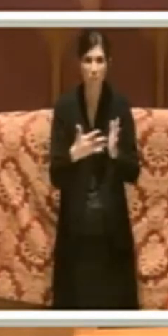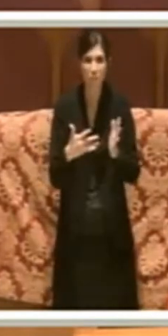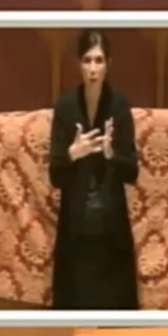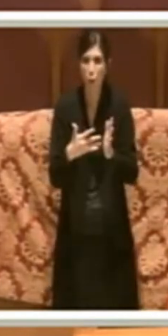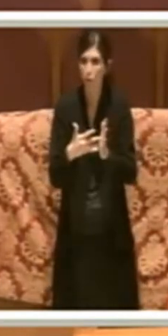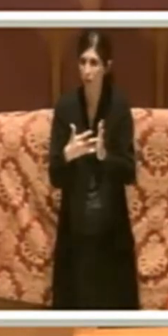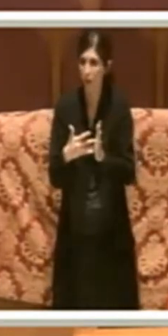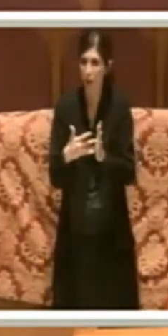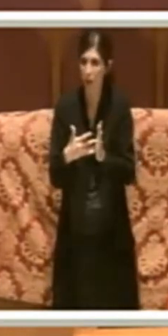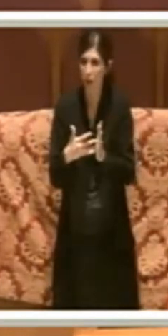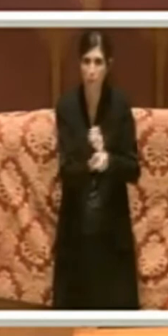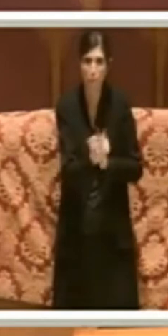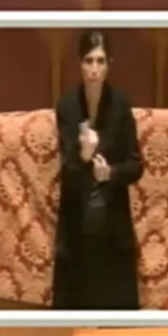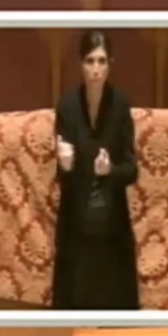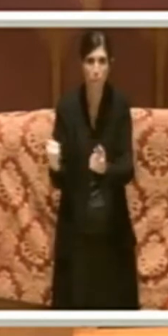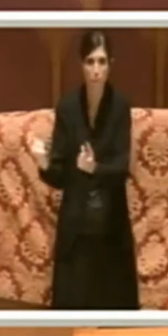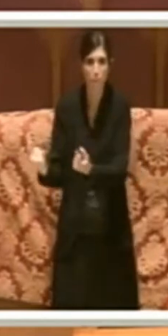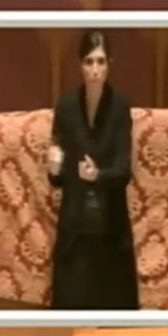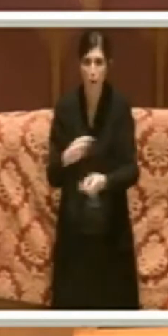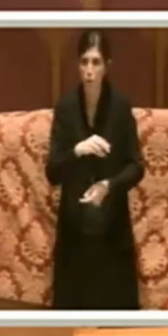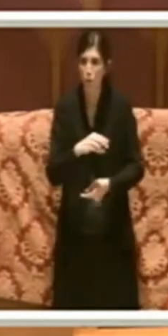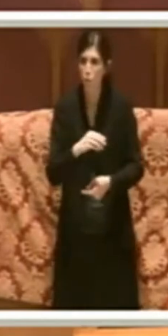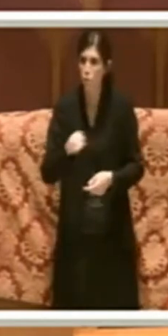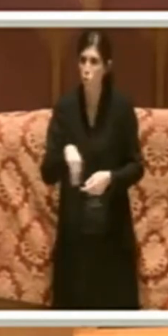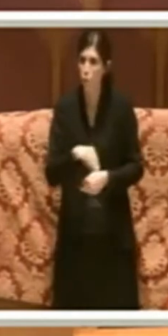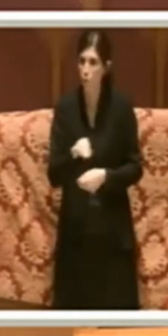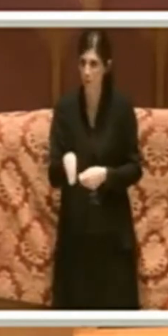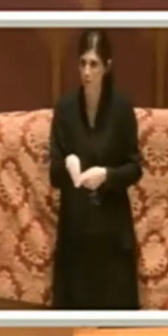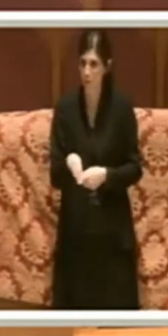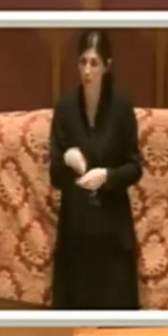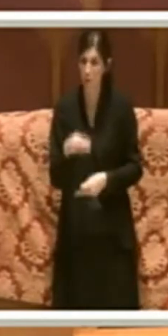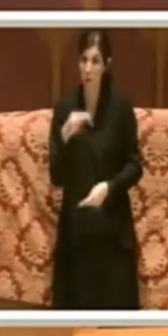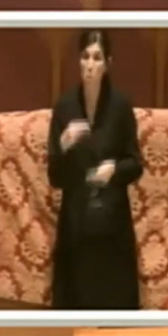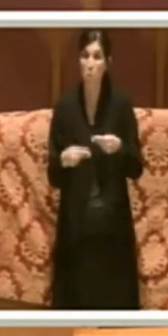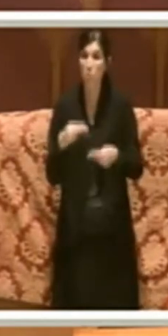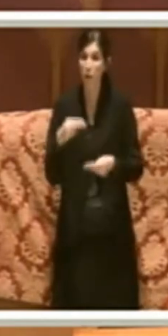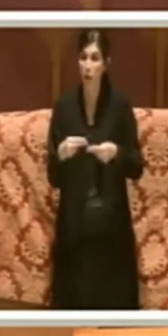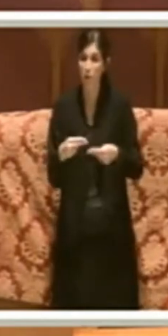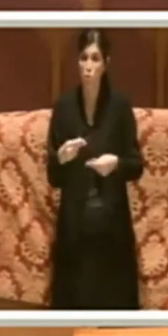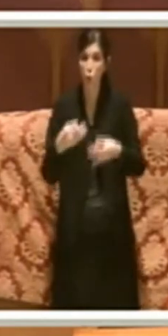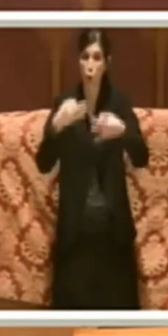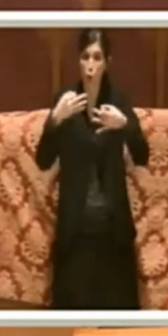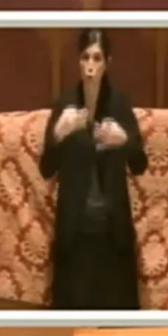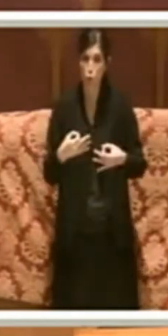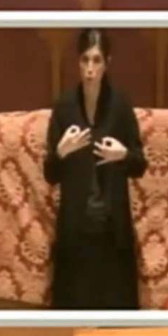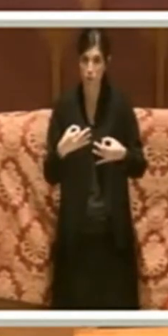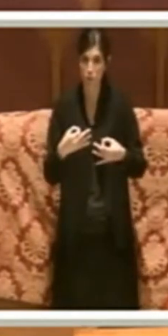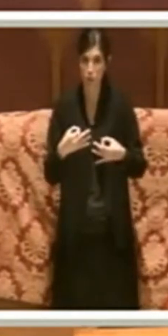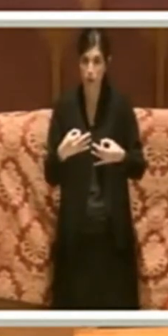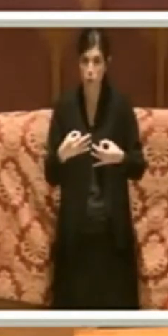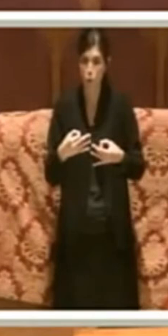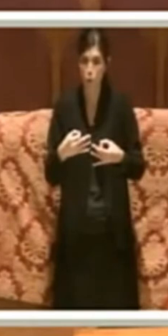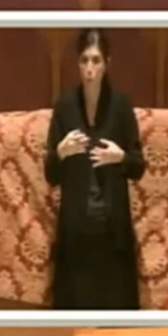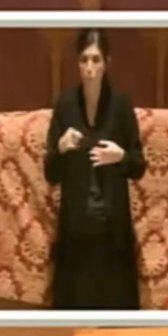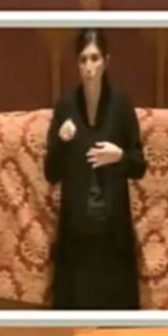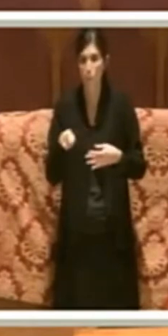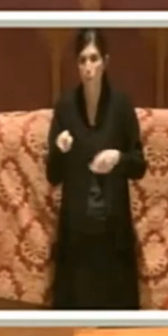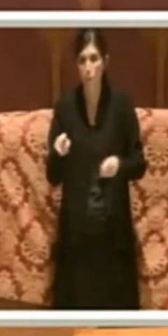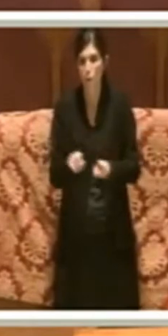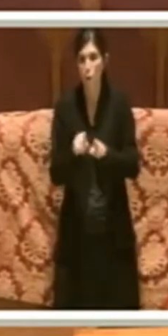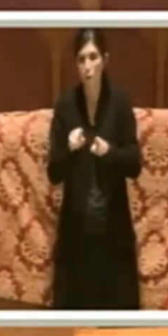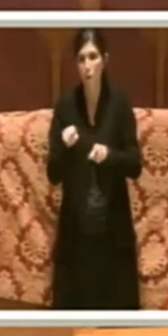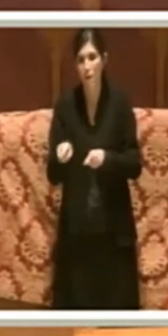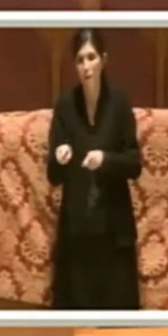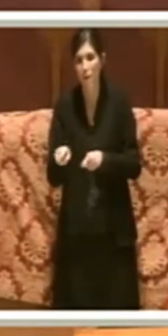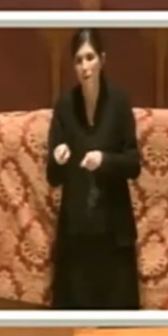il bilancio consolidato non rappresenta la gestione deficitaria di